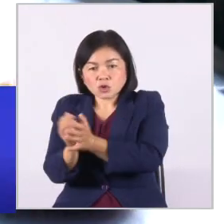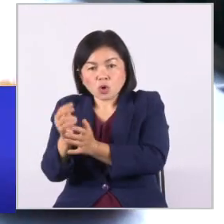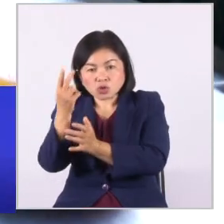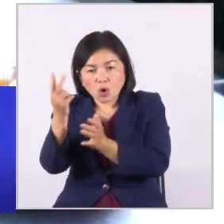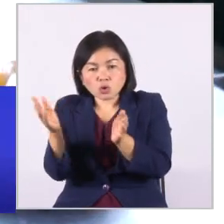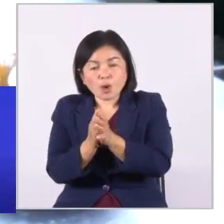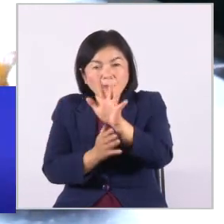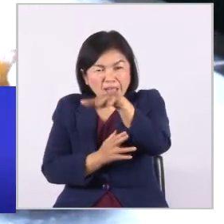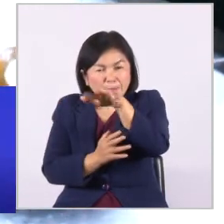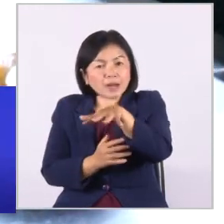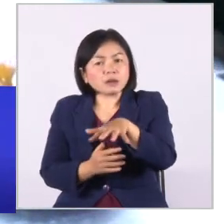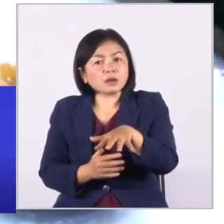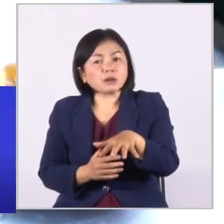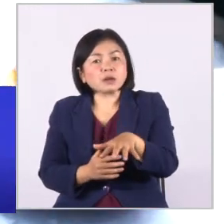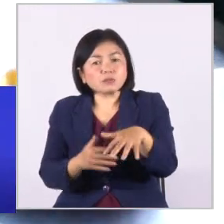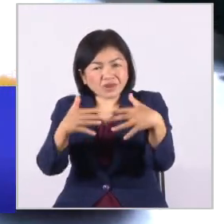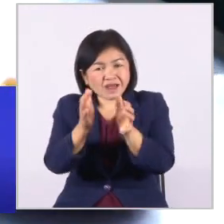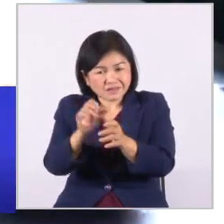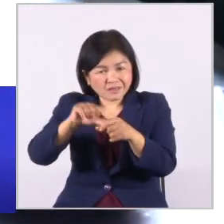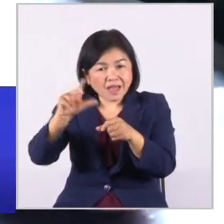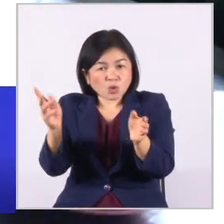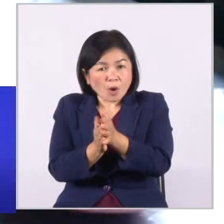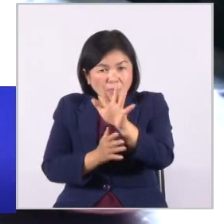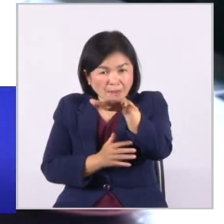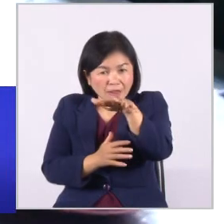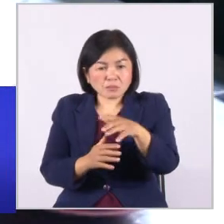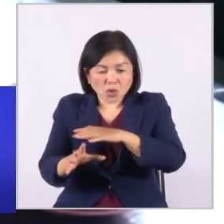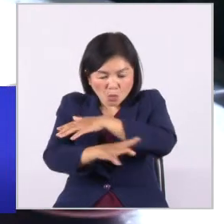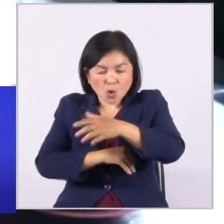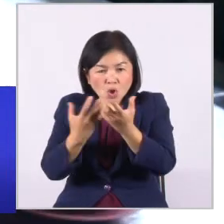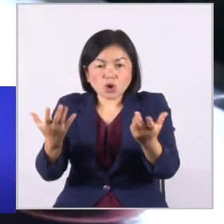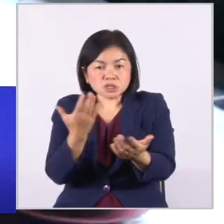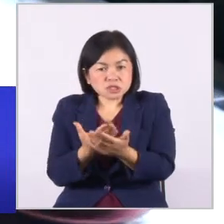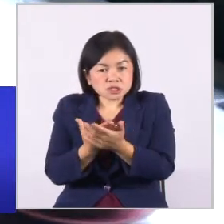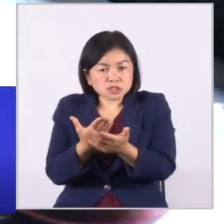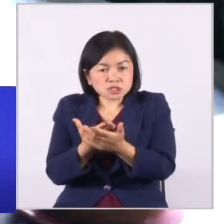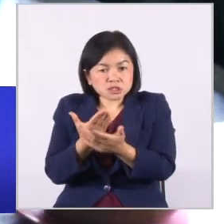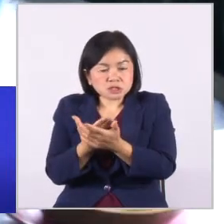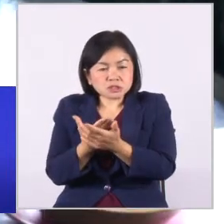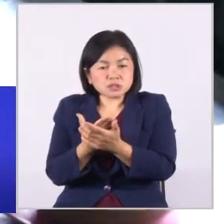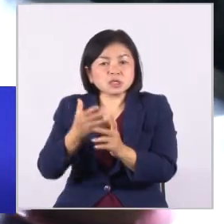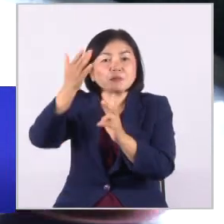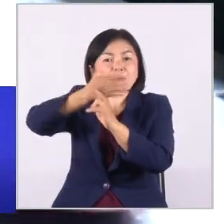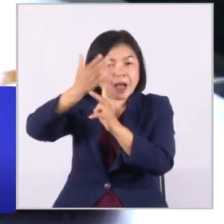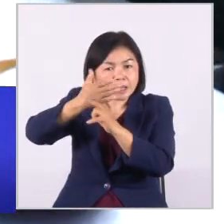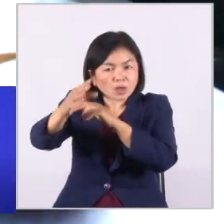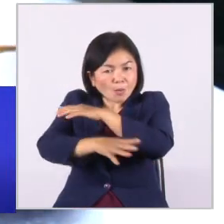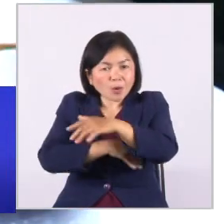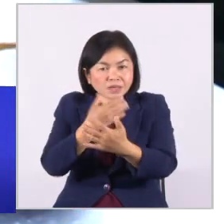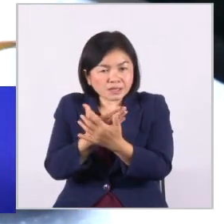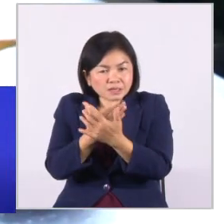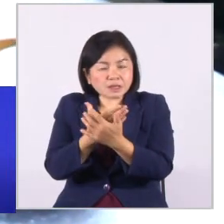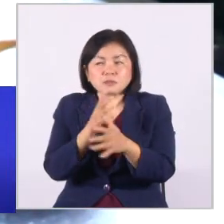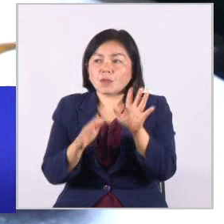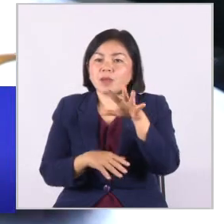มันน้อยซะที่ไหนเนี่ย 5,000 นี่แหละครับแล้วก็ไปงัดประตูห้องเก็บของไปขโมยเงินที่เสียบอยู่บนต้นผ้าป่าเอาไปอีกก็ได้ประม